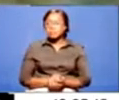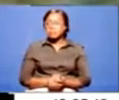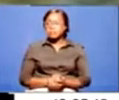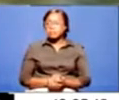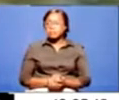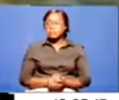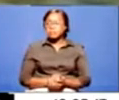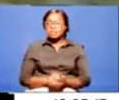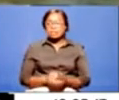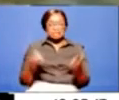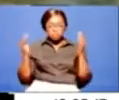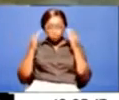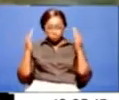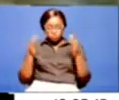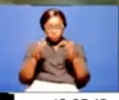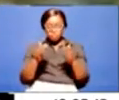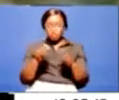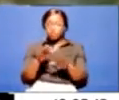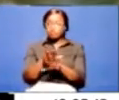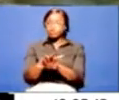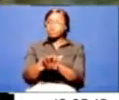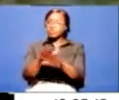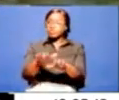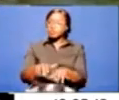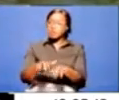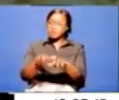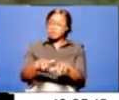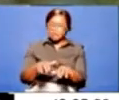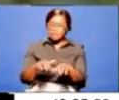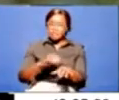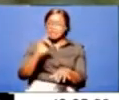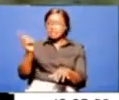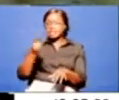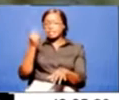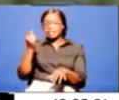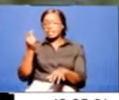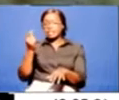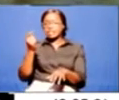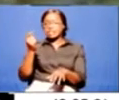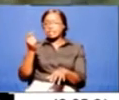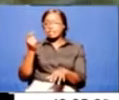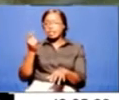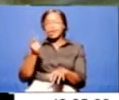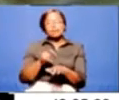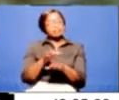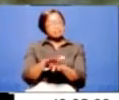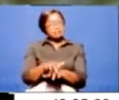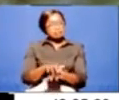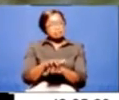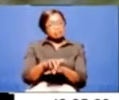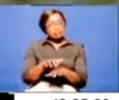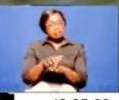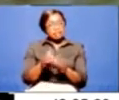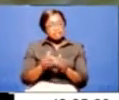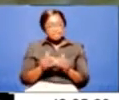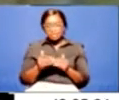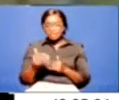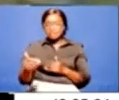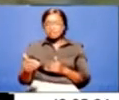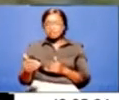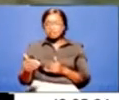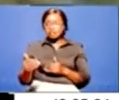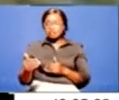Tunapoangazia ukulima wa samaki ni kwamba nchini Kenya tumekuwa tukifanya ukulima wa samaki ambao tunaita extensive. Yaani ni kwamba